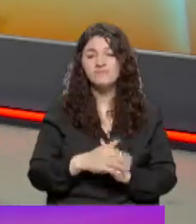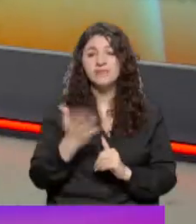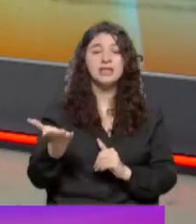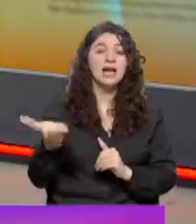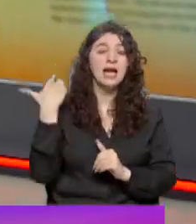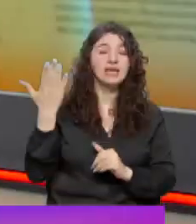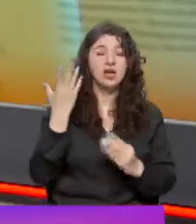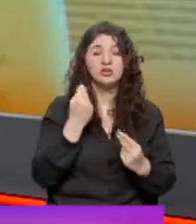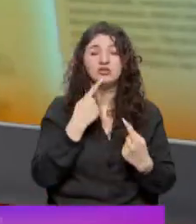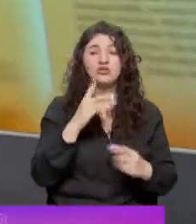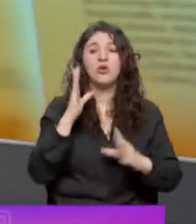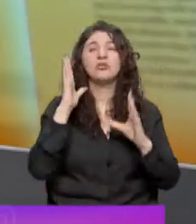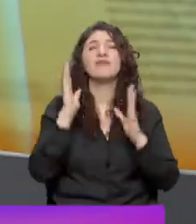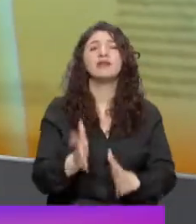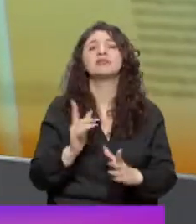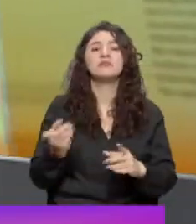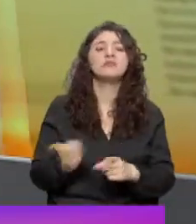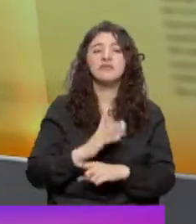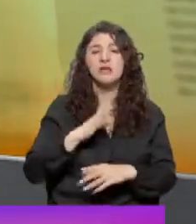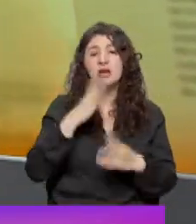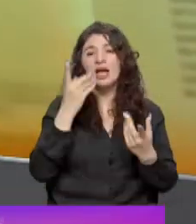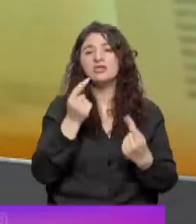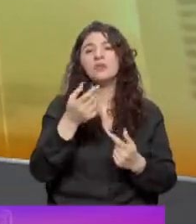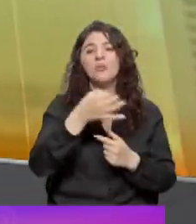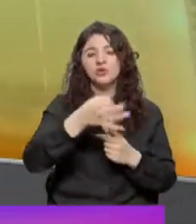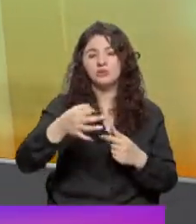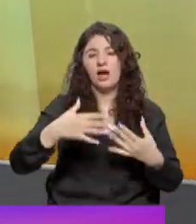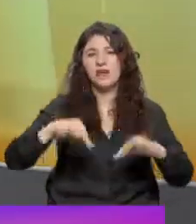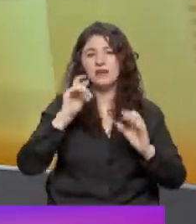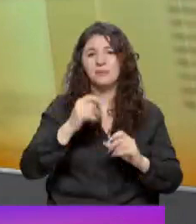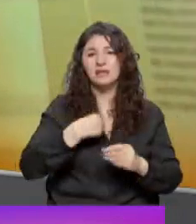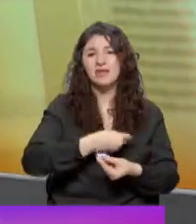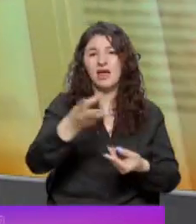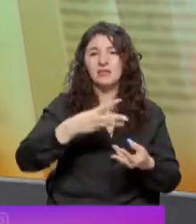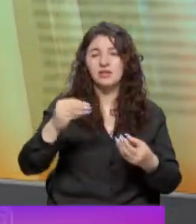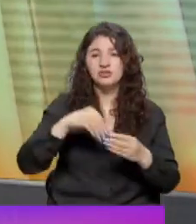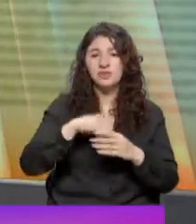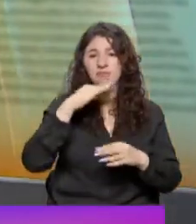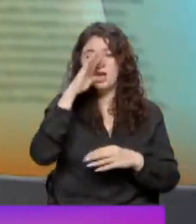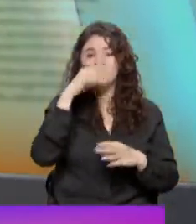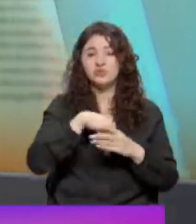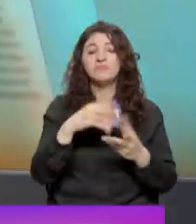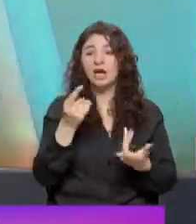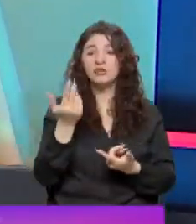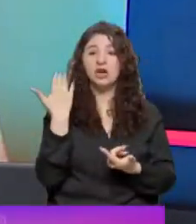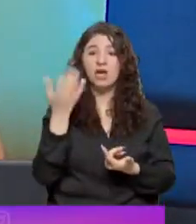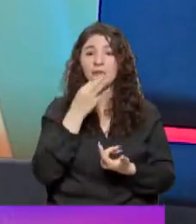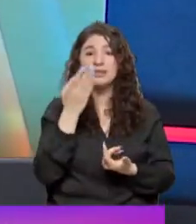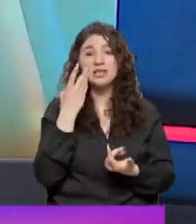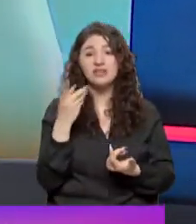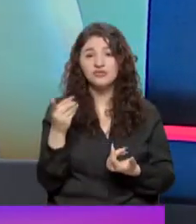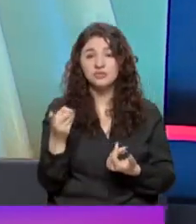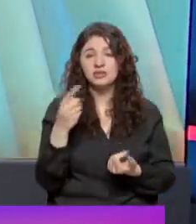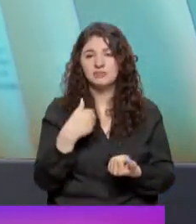o Eskiden olsa Diyecek o kadar çok şey var ki En azından bozuk para hazırladık dağıtmak üzere bayram için az önce haberde